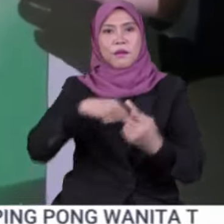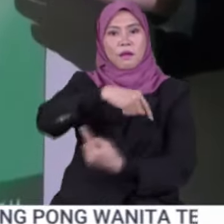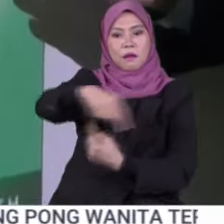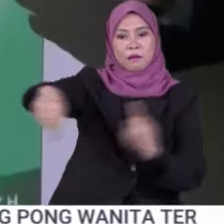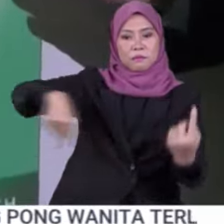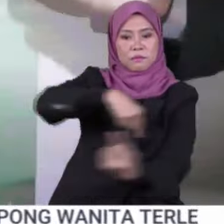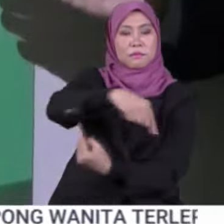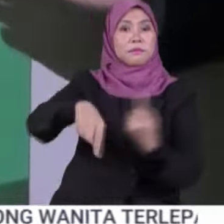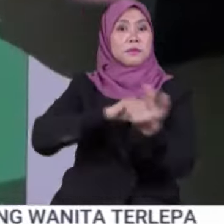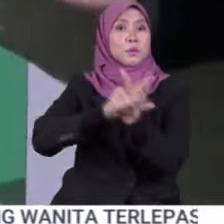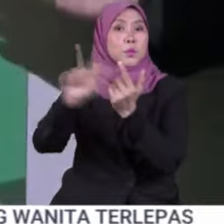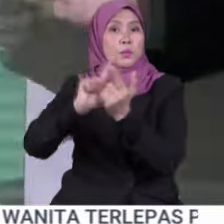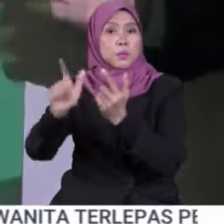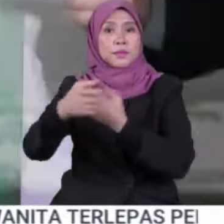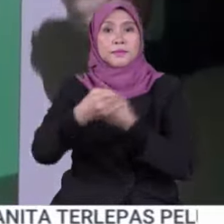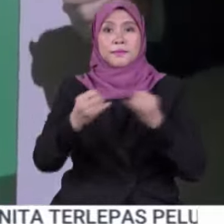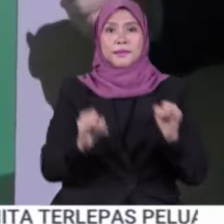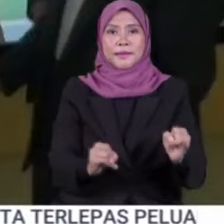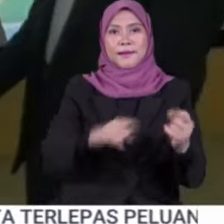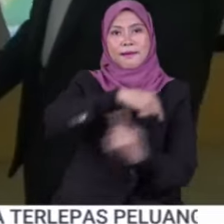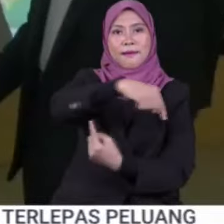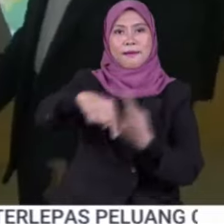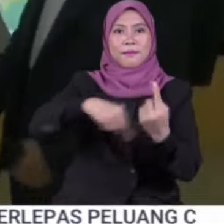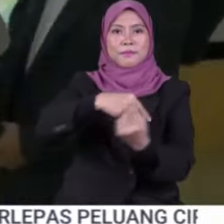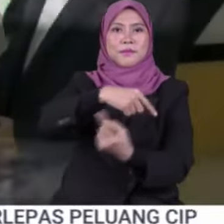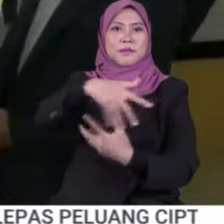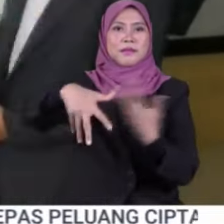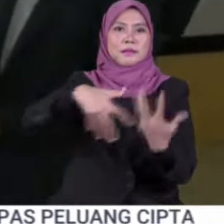sekeliling diluluskan oleh Jabatan Alam Sekitar.